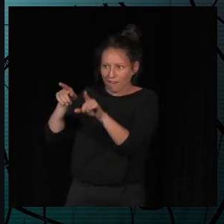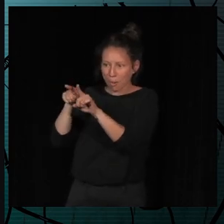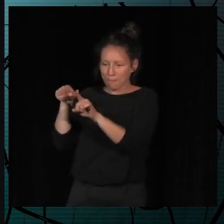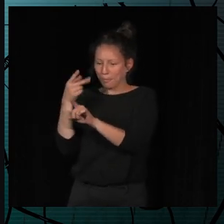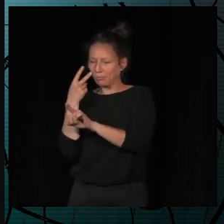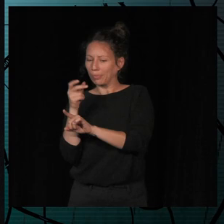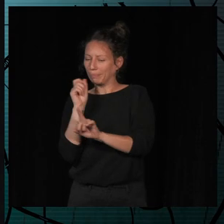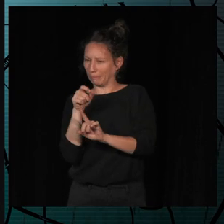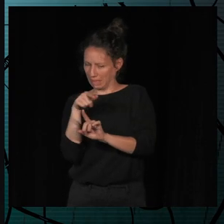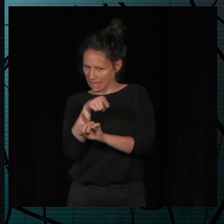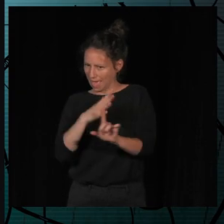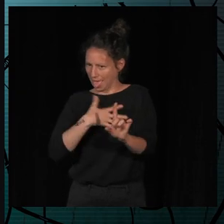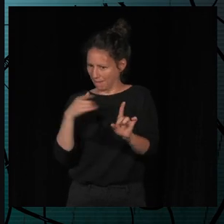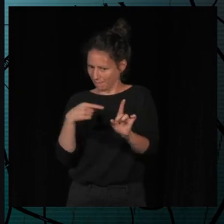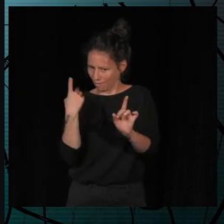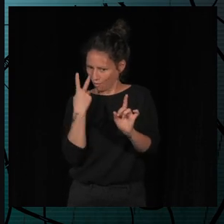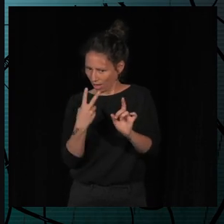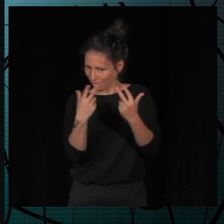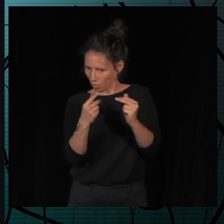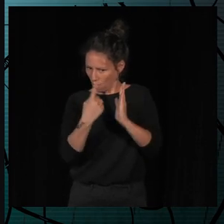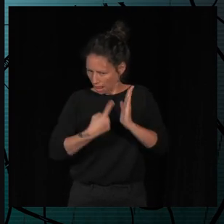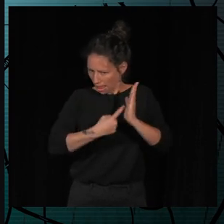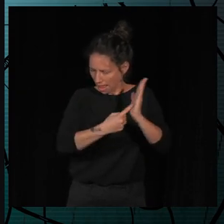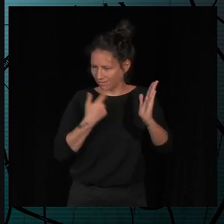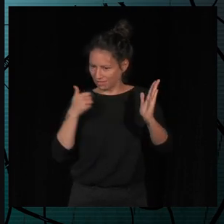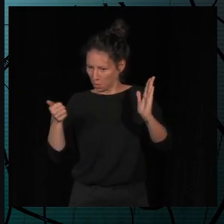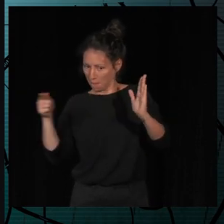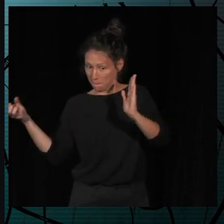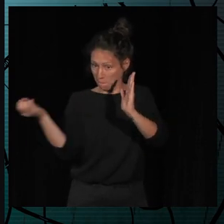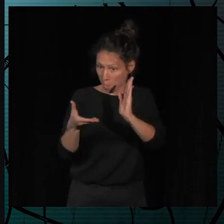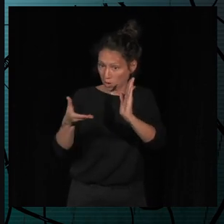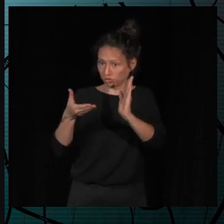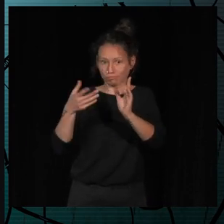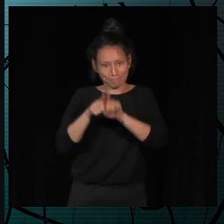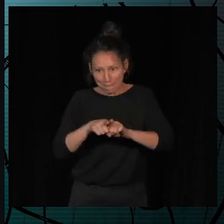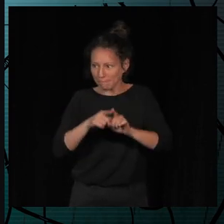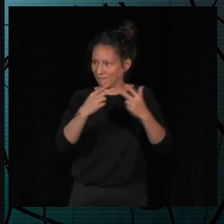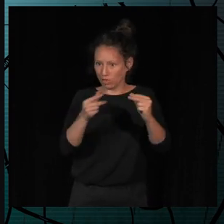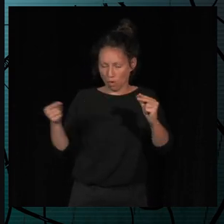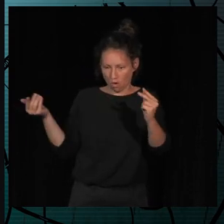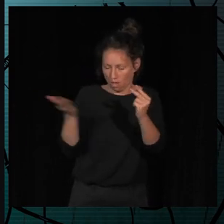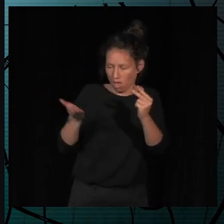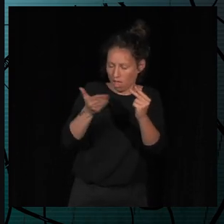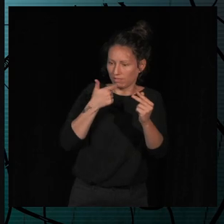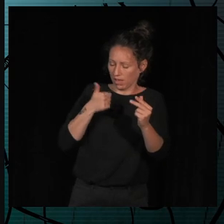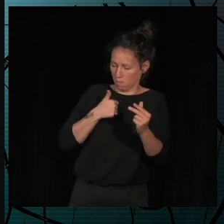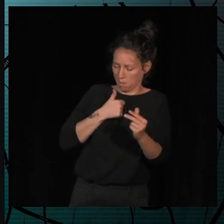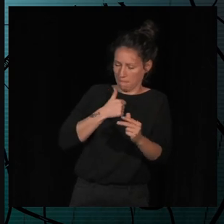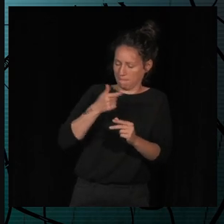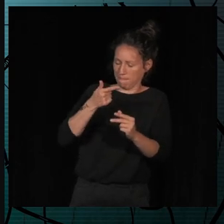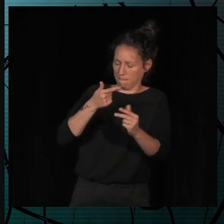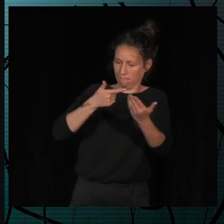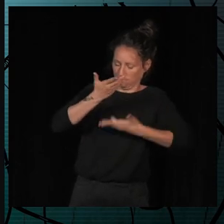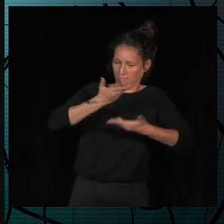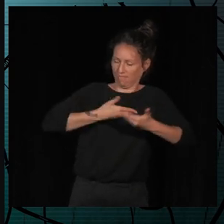bien comment la personnification de de ce qu'on peut regarder sur un écran va complètement changer notre perception et en tant que